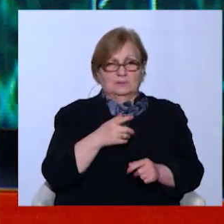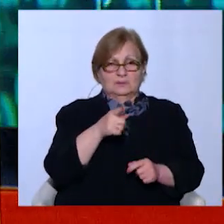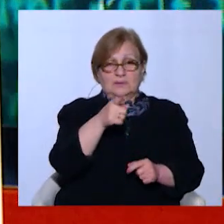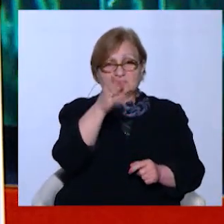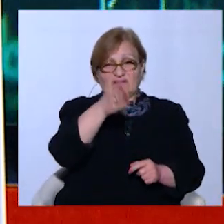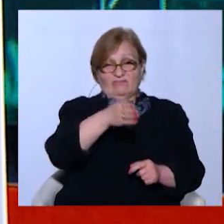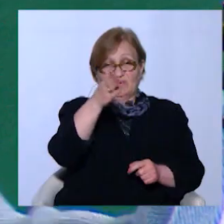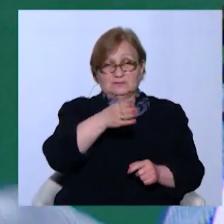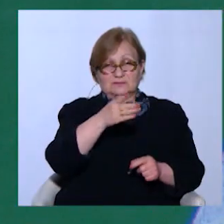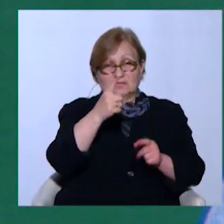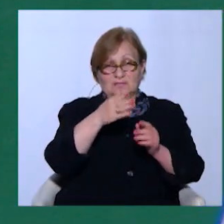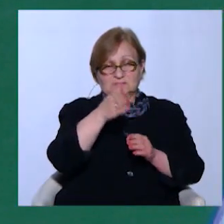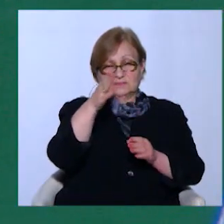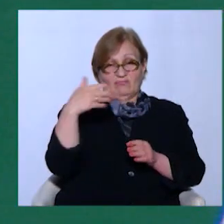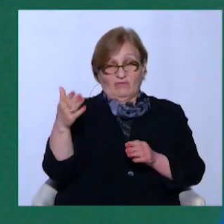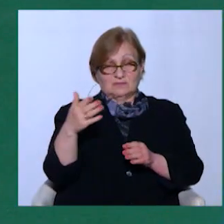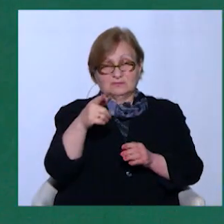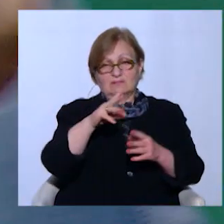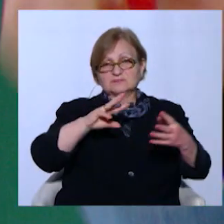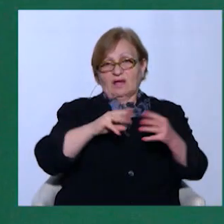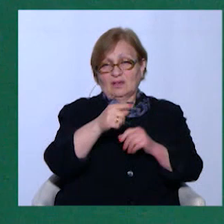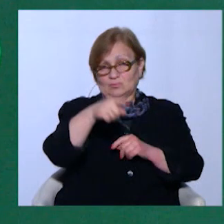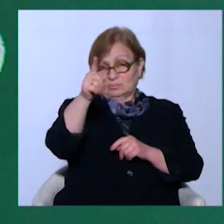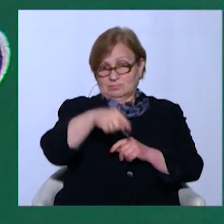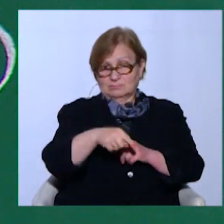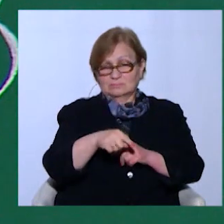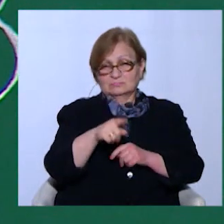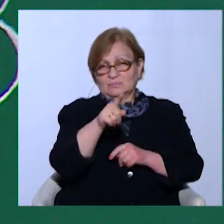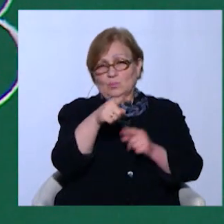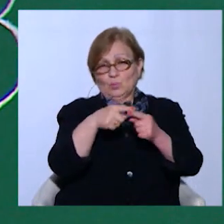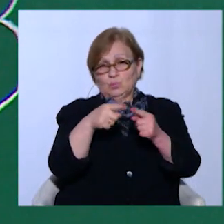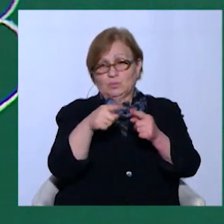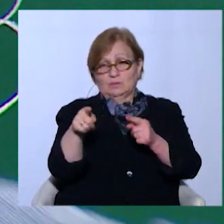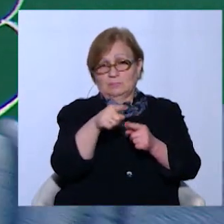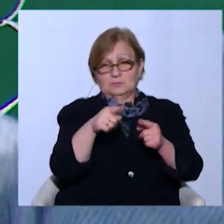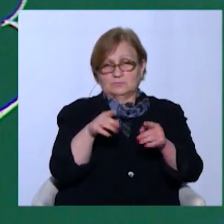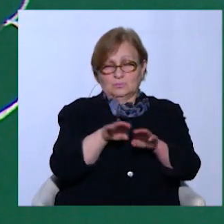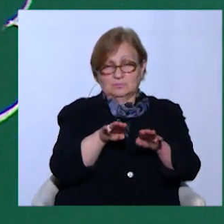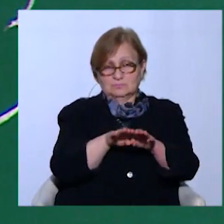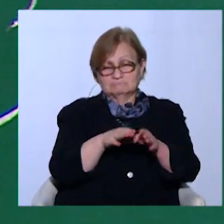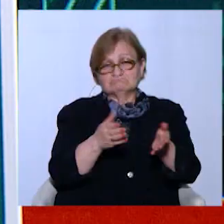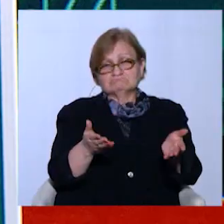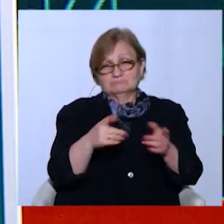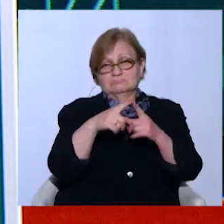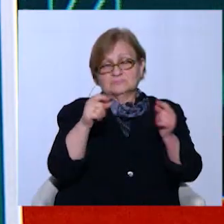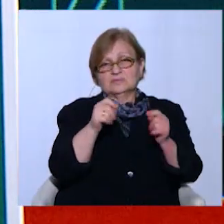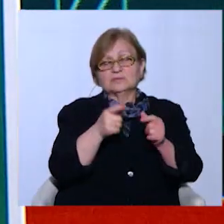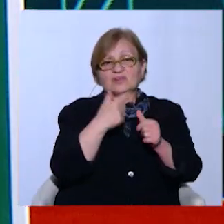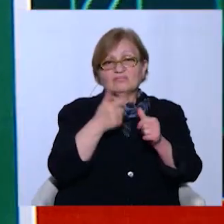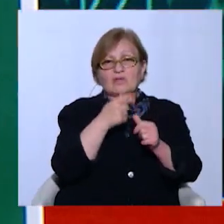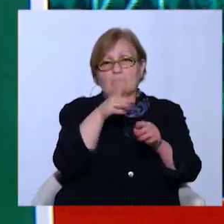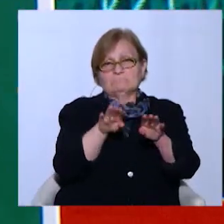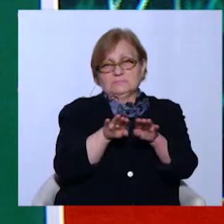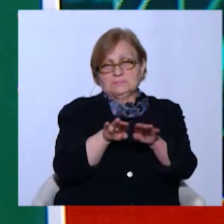ეს გვერდი ორივეს აქვს საერთო, აი ეს კუთხეები აქვს ტოლია და ეს ორი სამკუთხედები არის, ეს ორი სამკუთხედი არის მსგავსი, ხო? აი